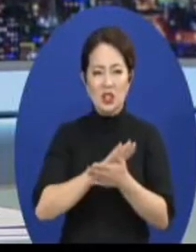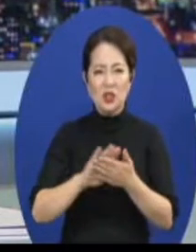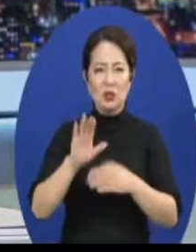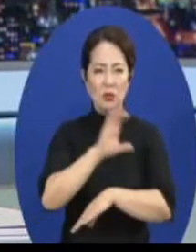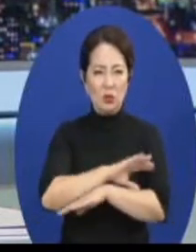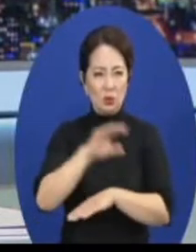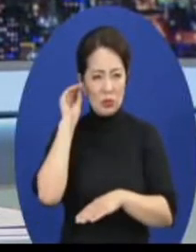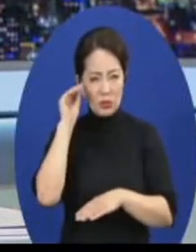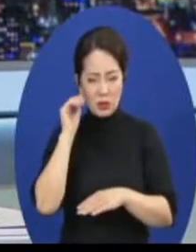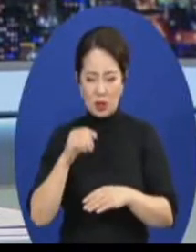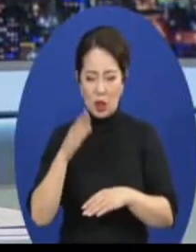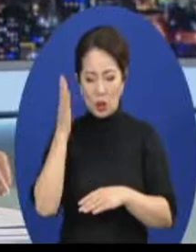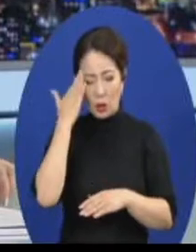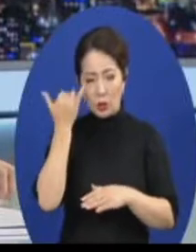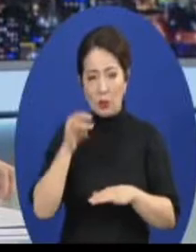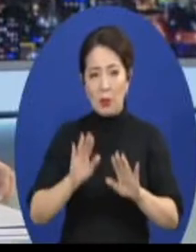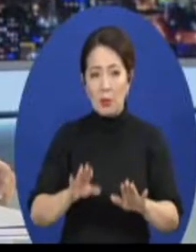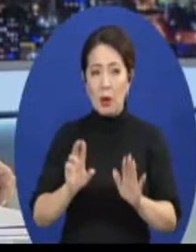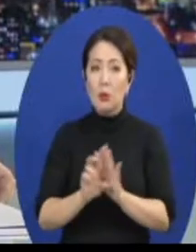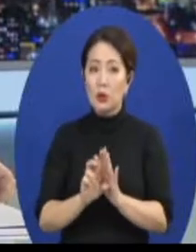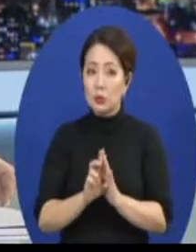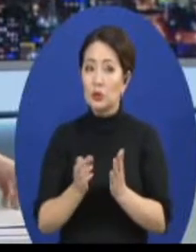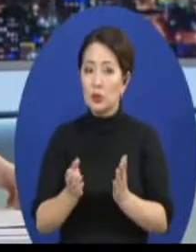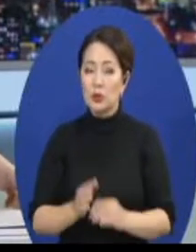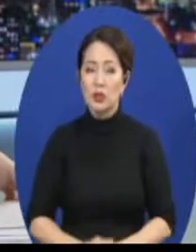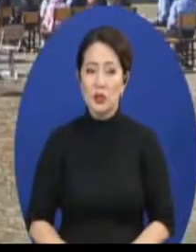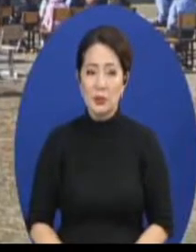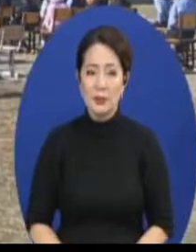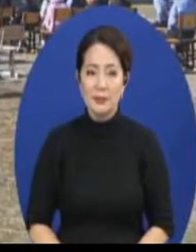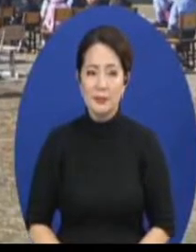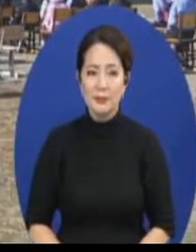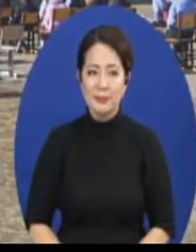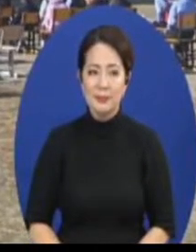хичээлдэж дотор байранд суух боломжтой болоод байна.